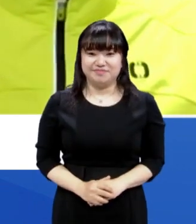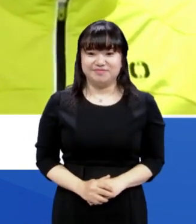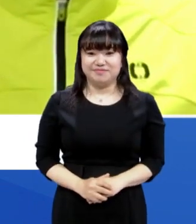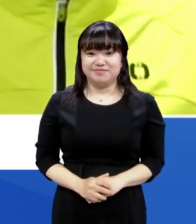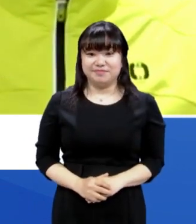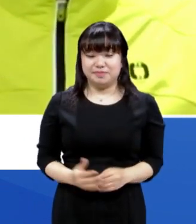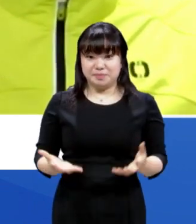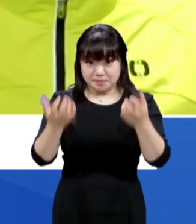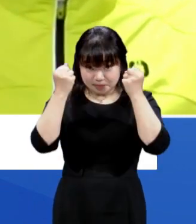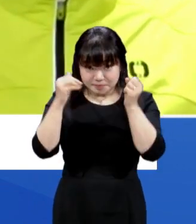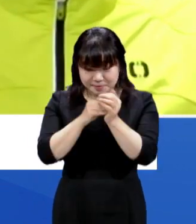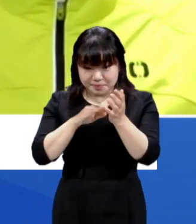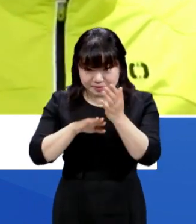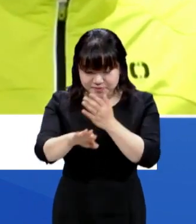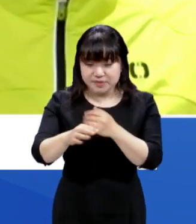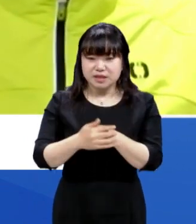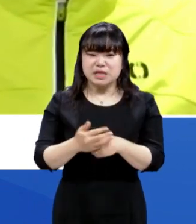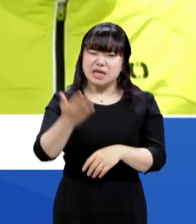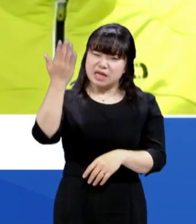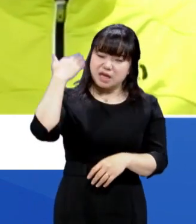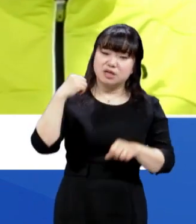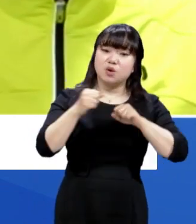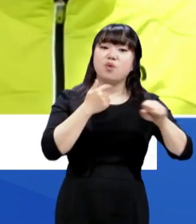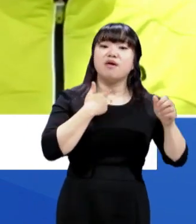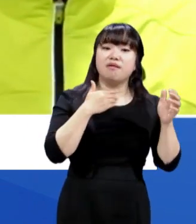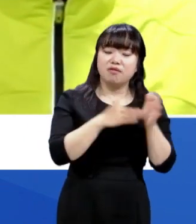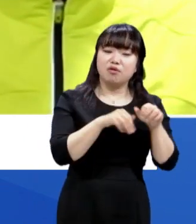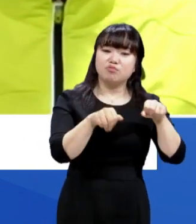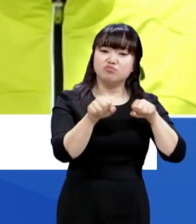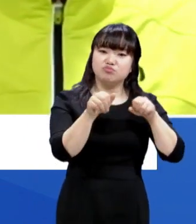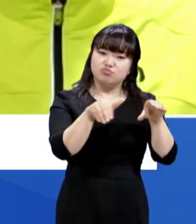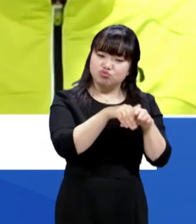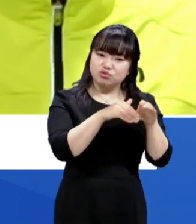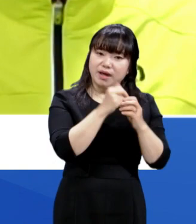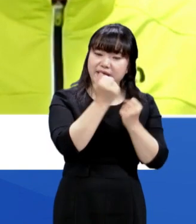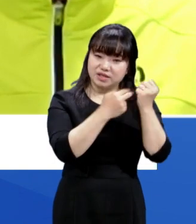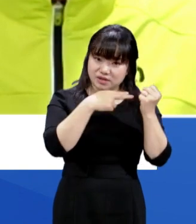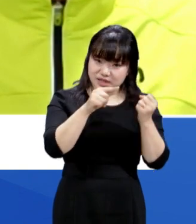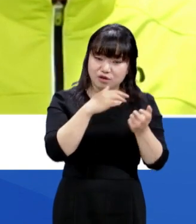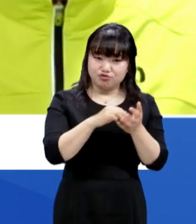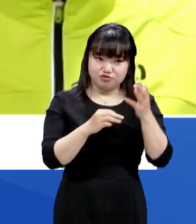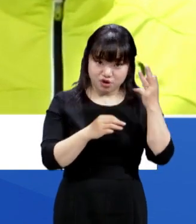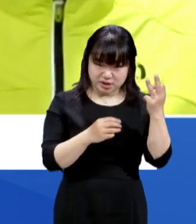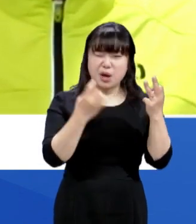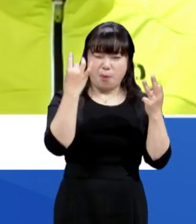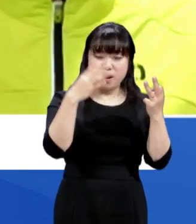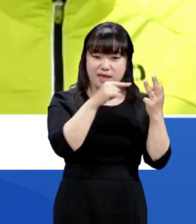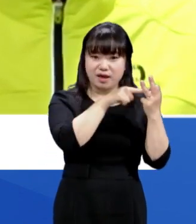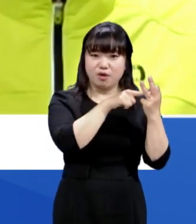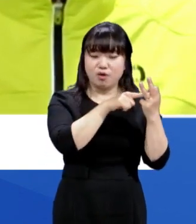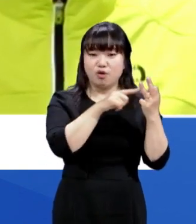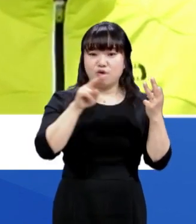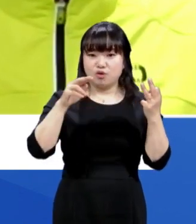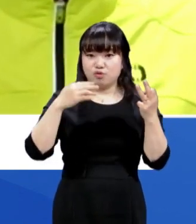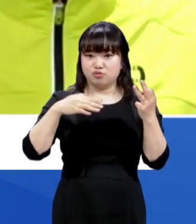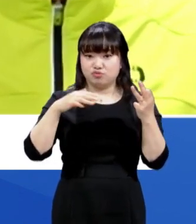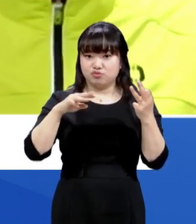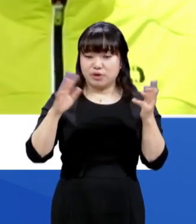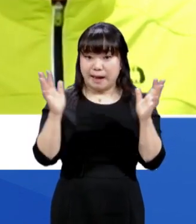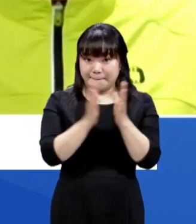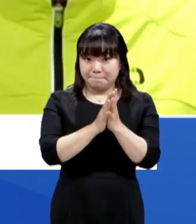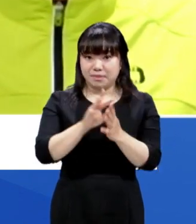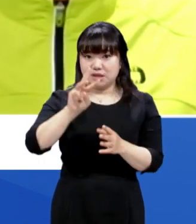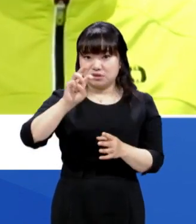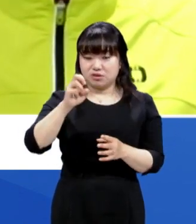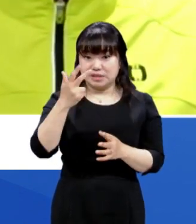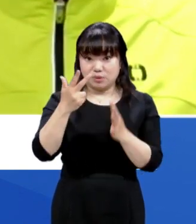이 과정에서 기존의 활동했던 문화해설사 13명을 포함해서 37명이 소강 하고